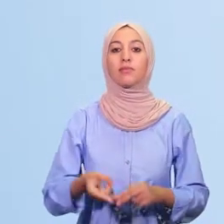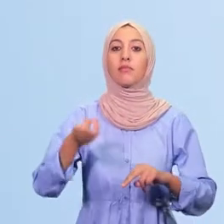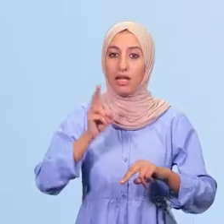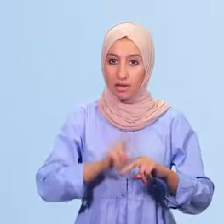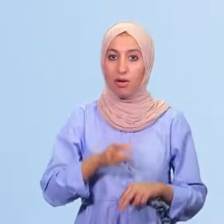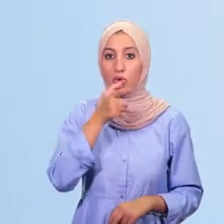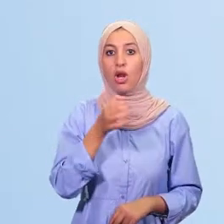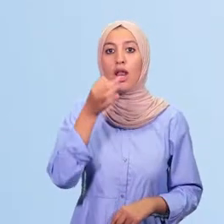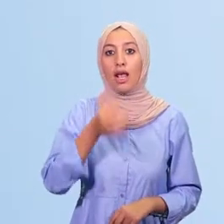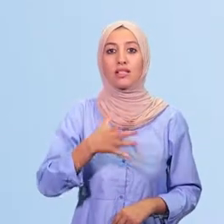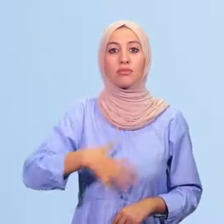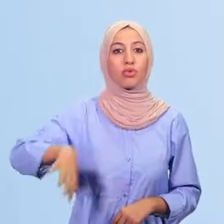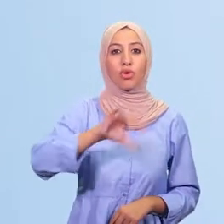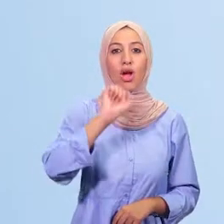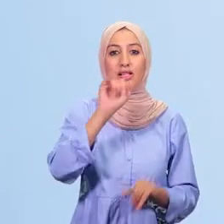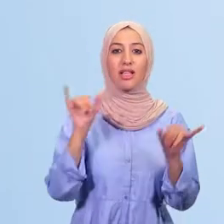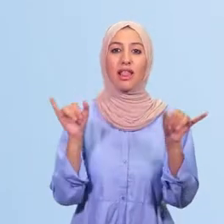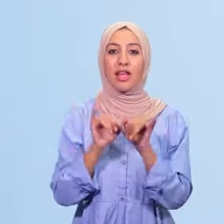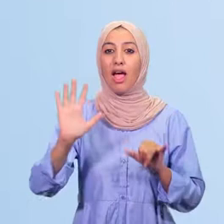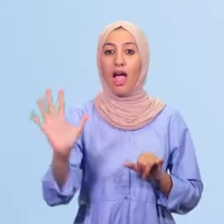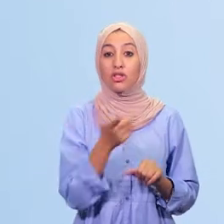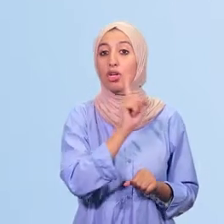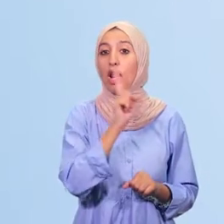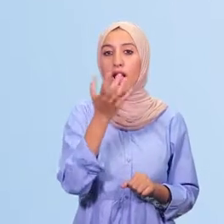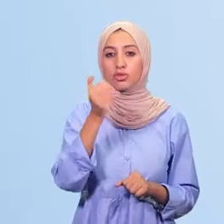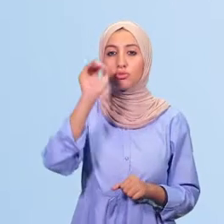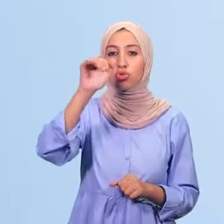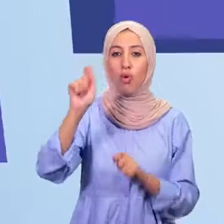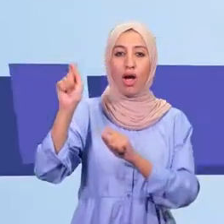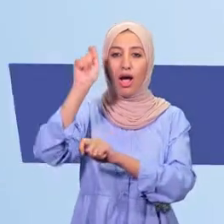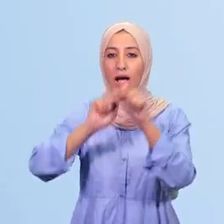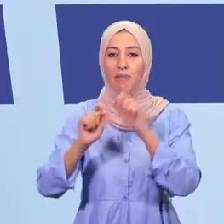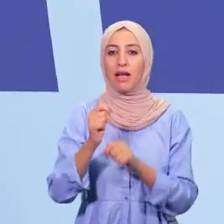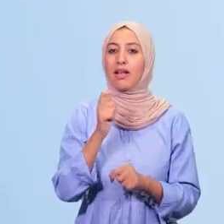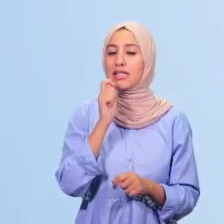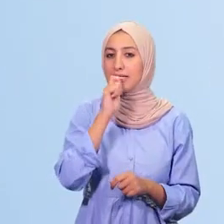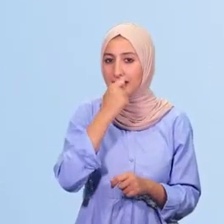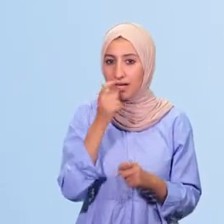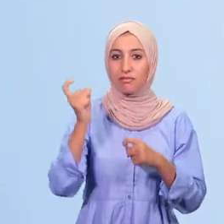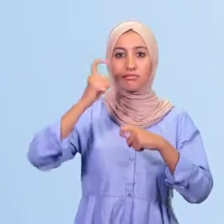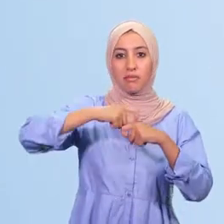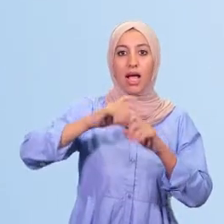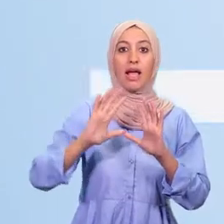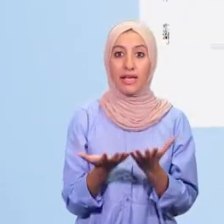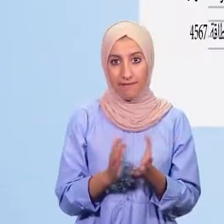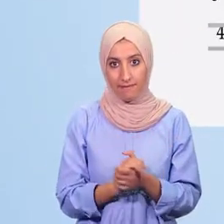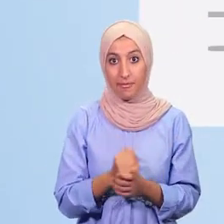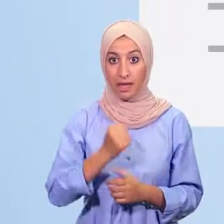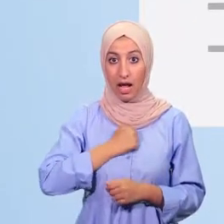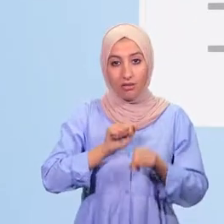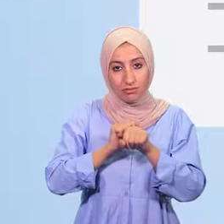عدم استخدام أي وسيلة تكنولوجية قبل التأكد من إعداداتها الخصوصية والامتناع عن نشر المعلومات